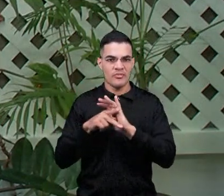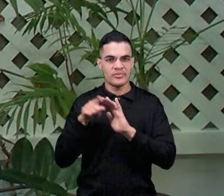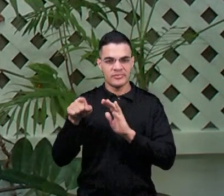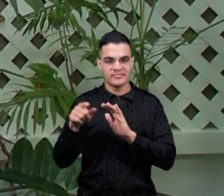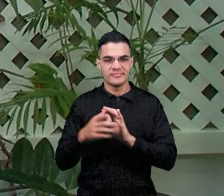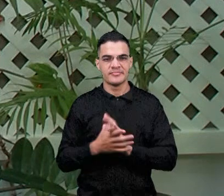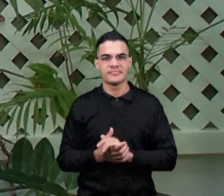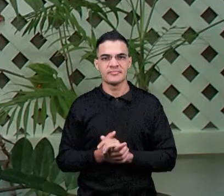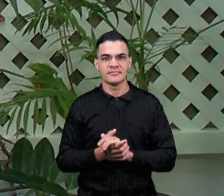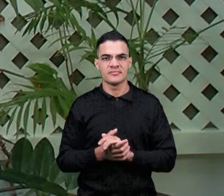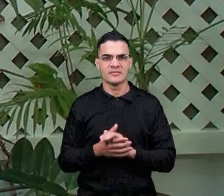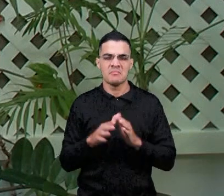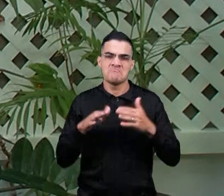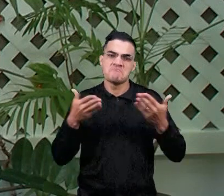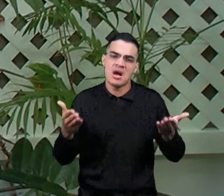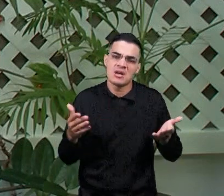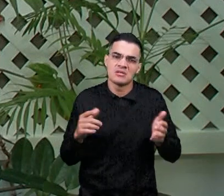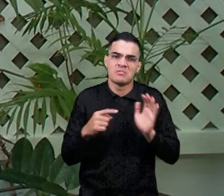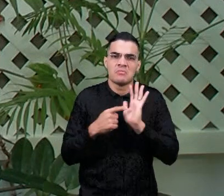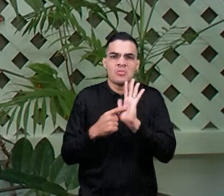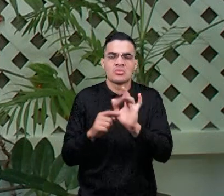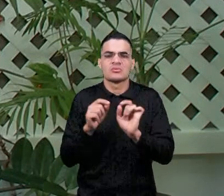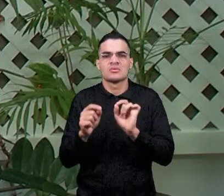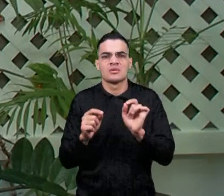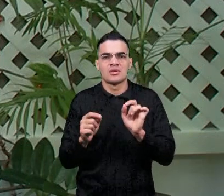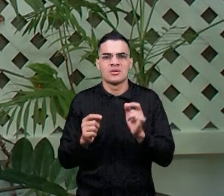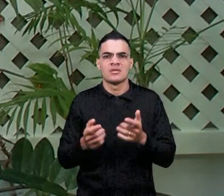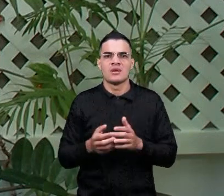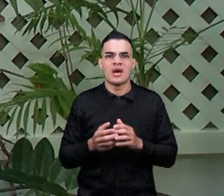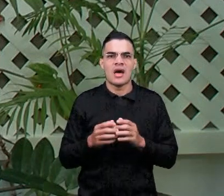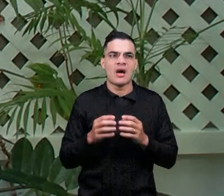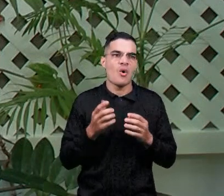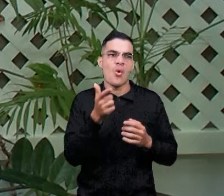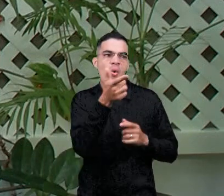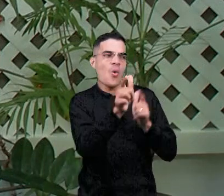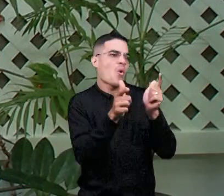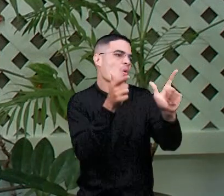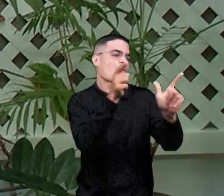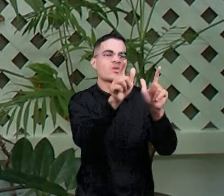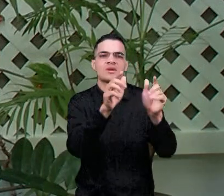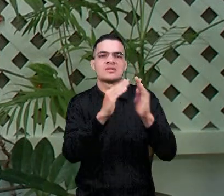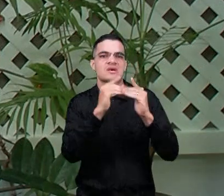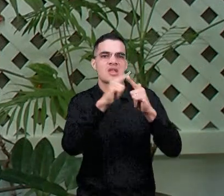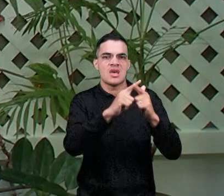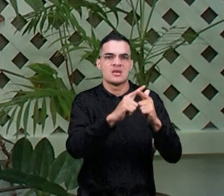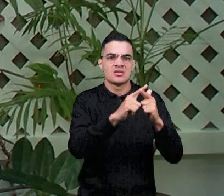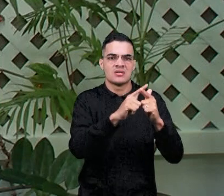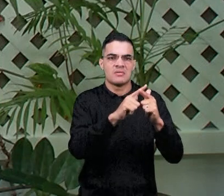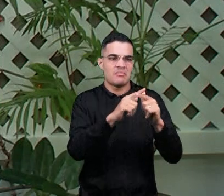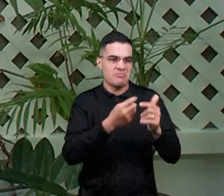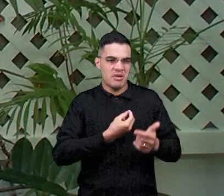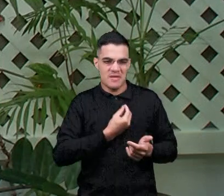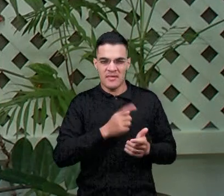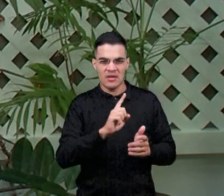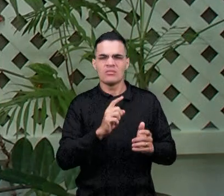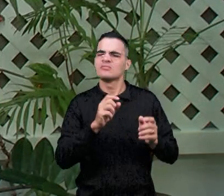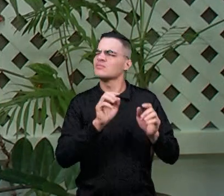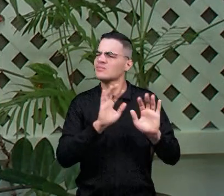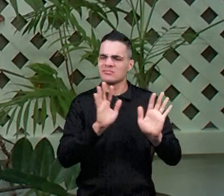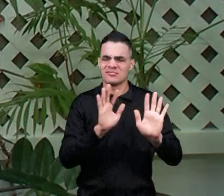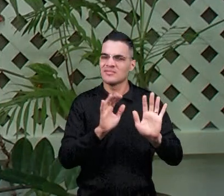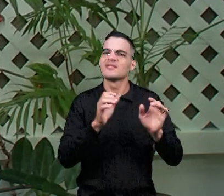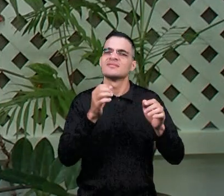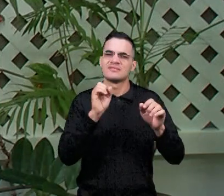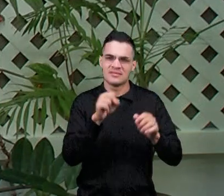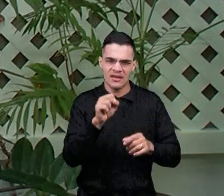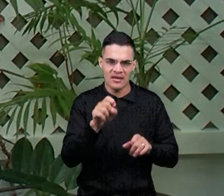biblique dominicale. Cela ne veut pas dire que les autres ne sont pas en train de lutter, de batailler, nous sommes en train de